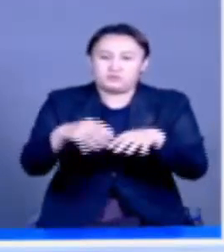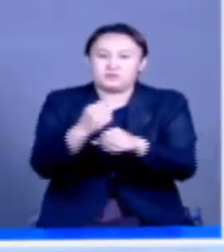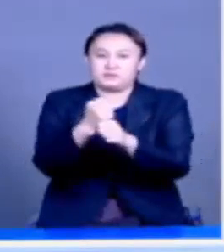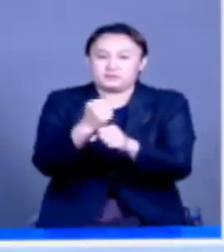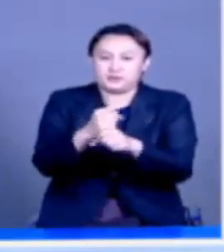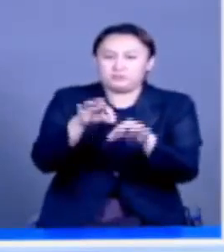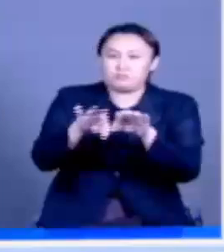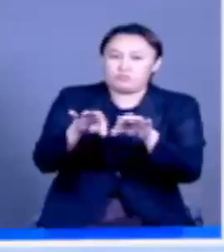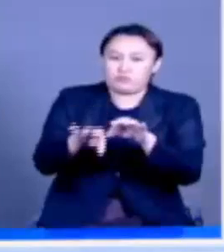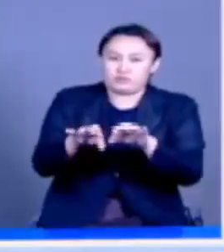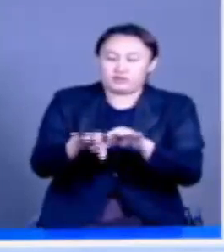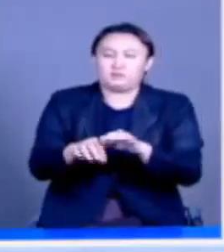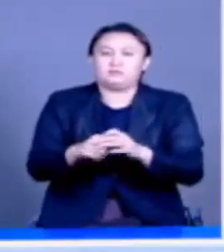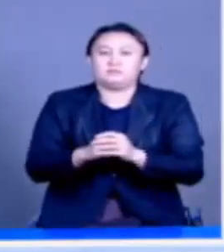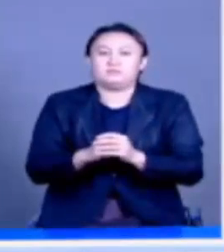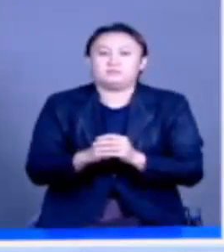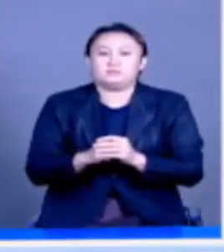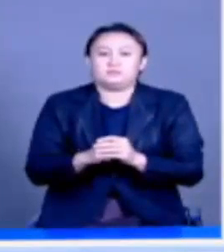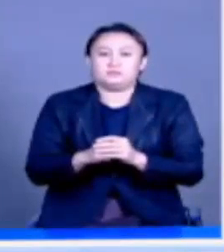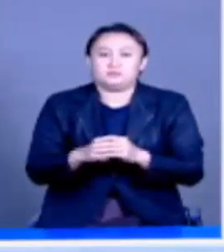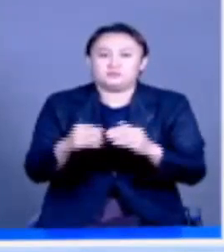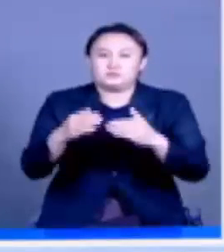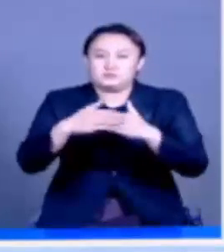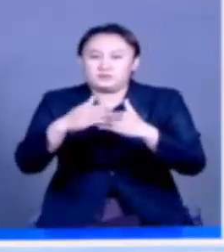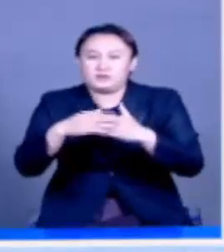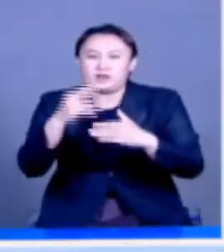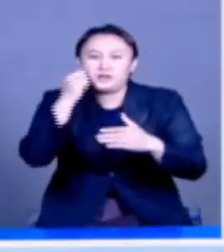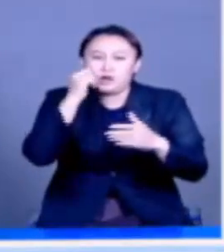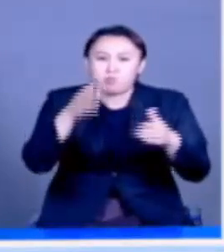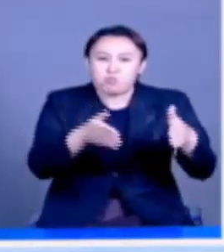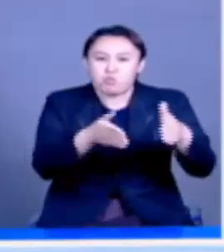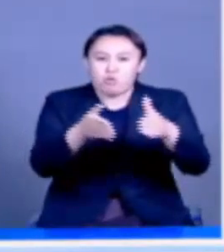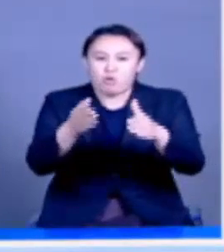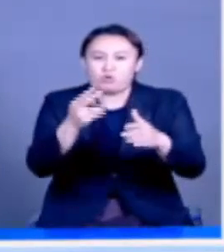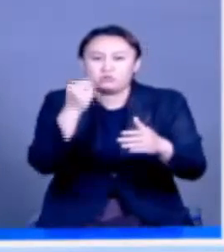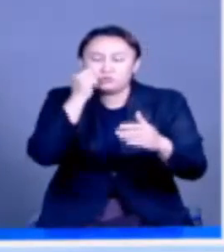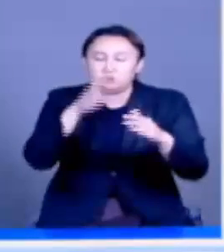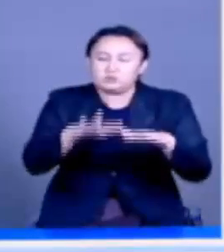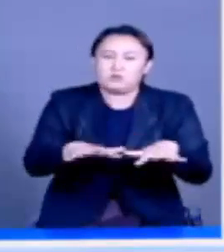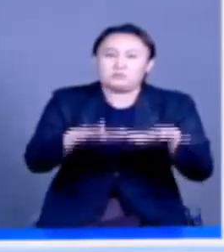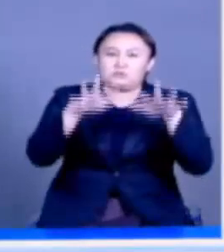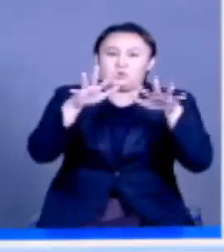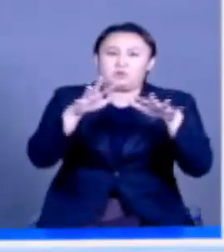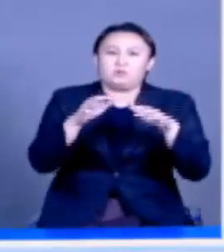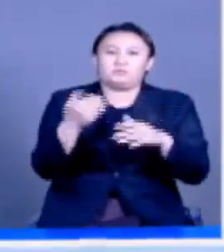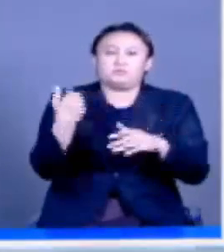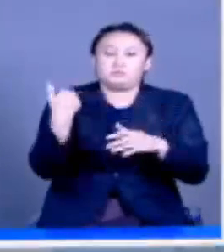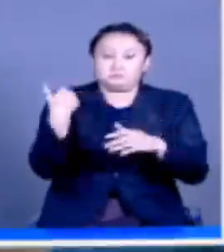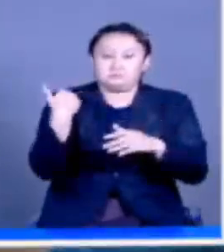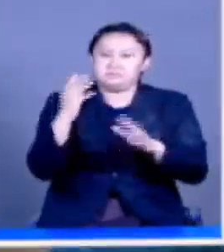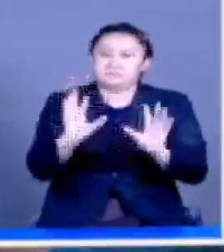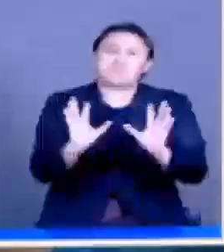ปลูกฝังนั้นที่อยู่เรียบตามแคมป์แม่น้ำโขงแม่นถูกน้ำท่วมและเสียหายทั้งหมด